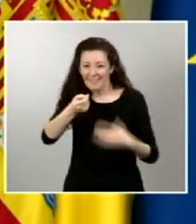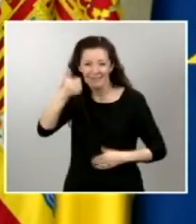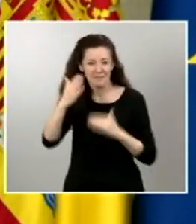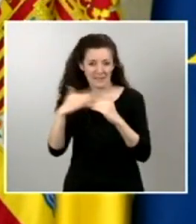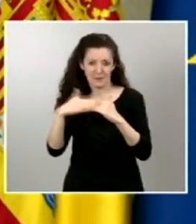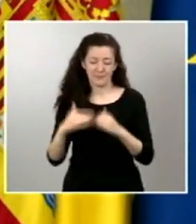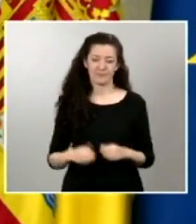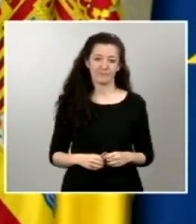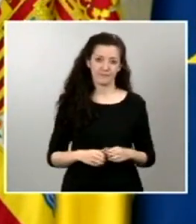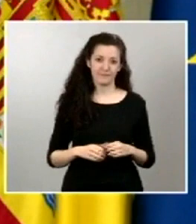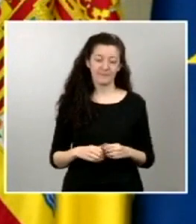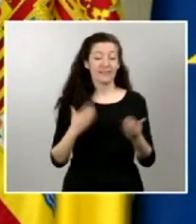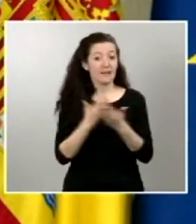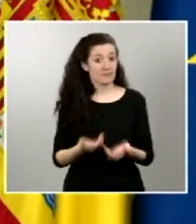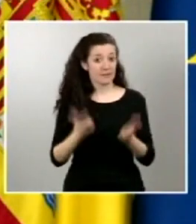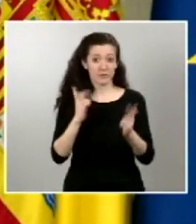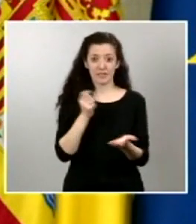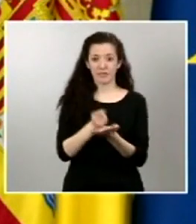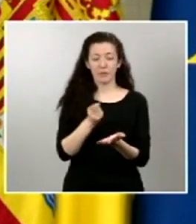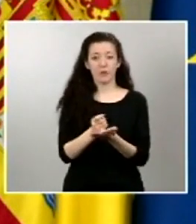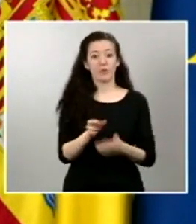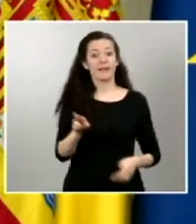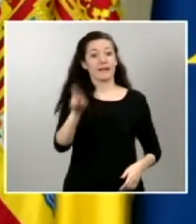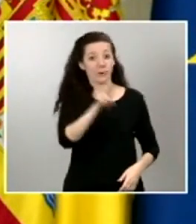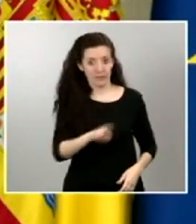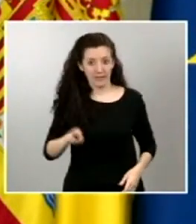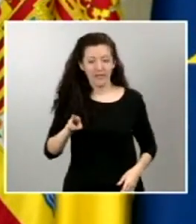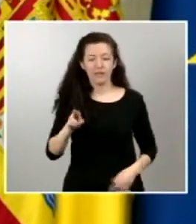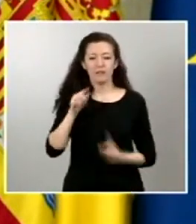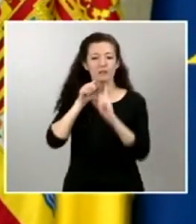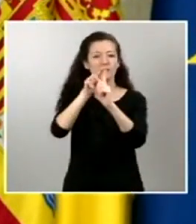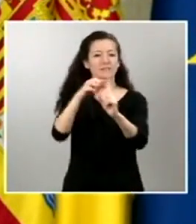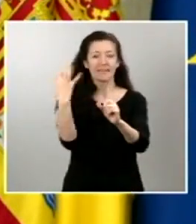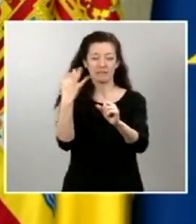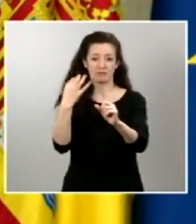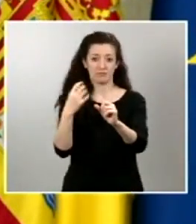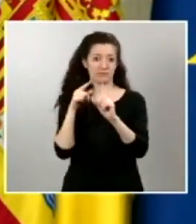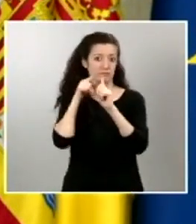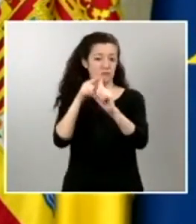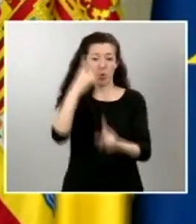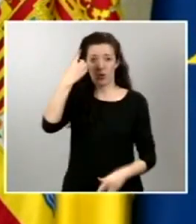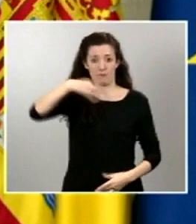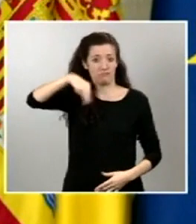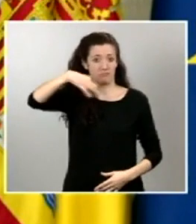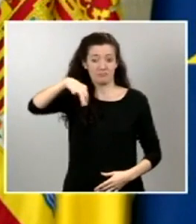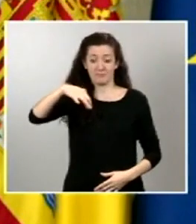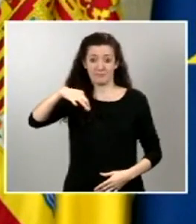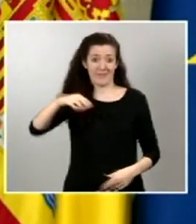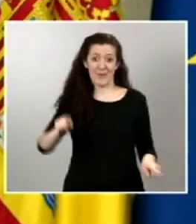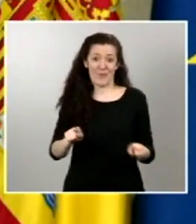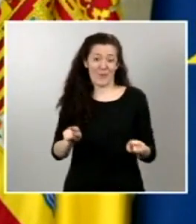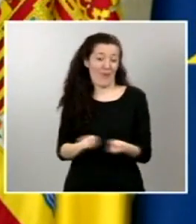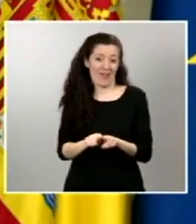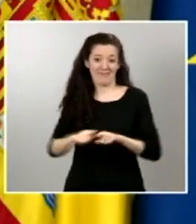nur eine Mission. Die einzige Aufgabe, die die spanische Regierung zurzeit hat und die solidarisch mit unserem gesamten Volk umgesetzt werden